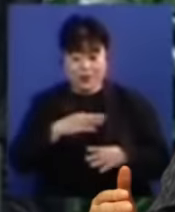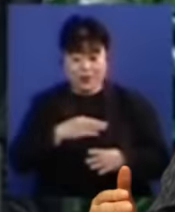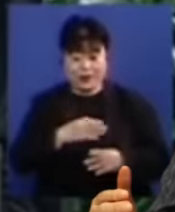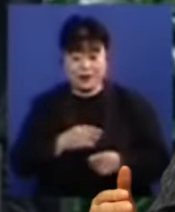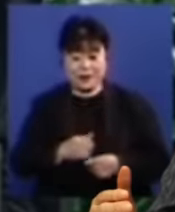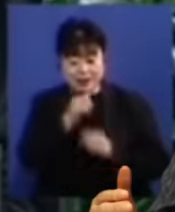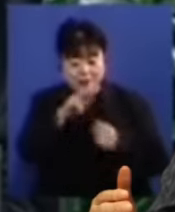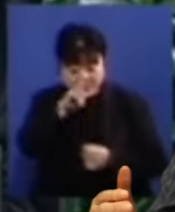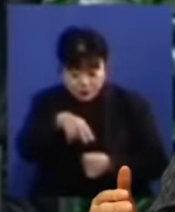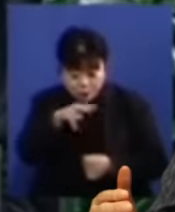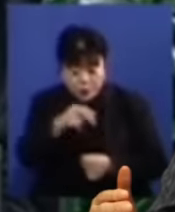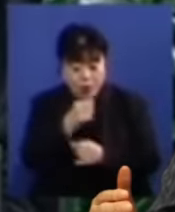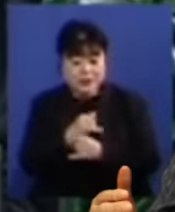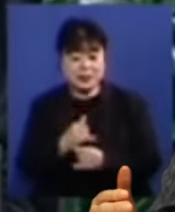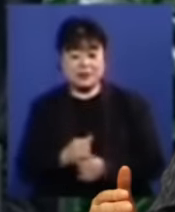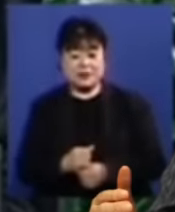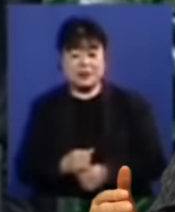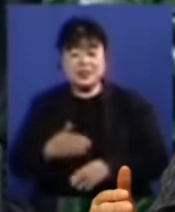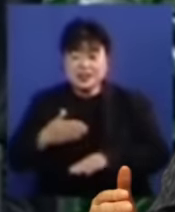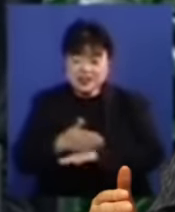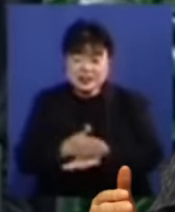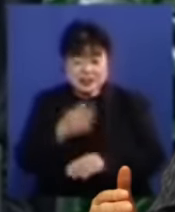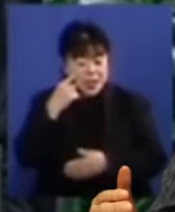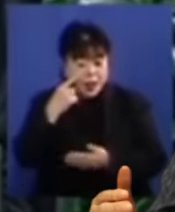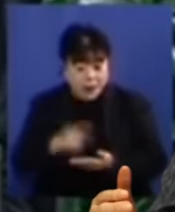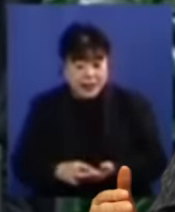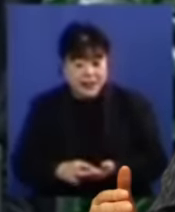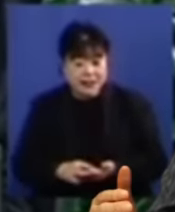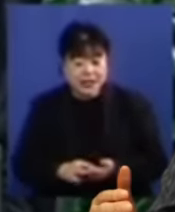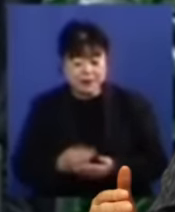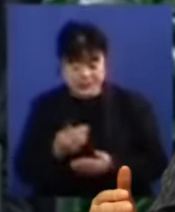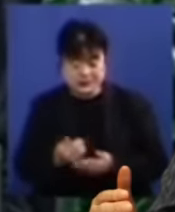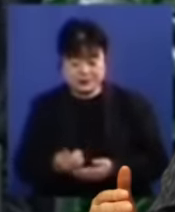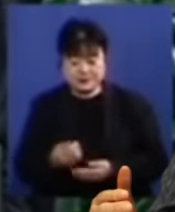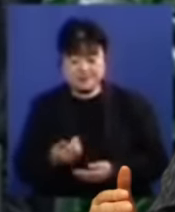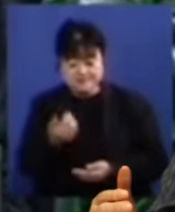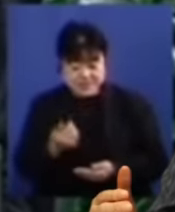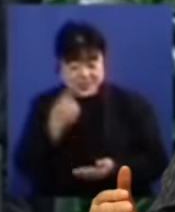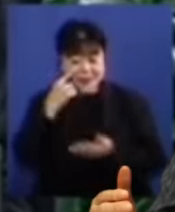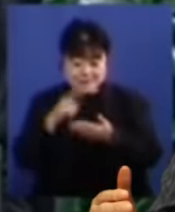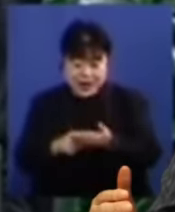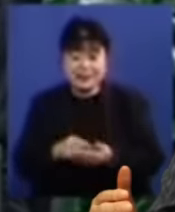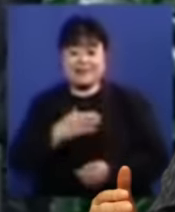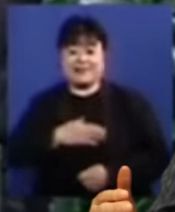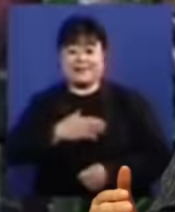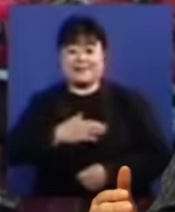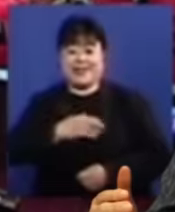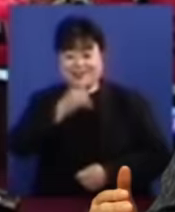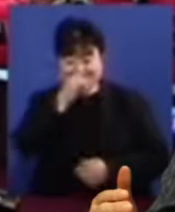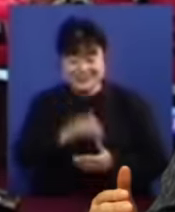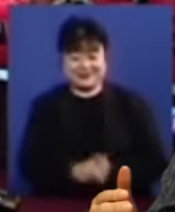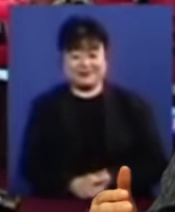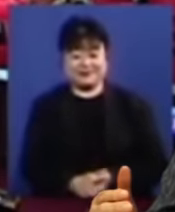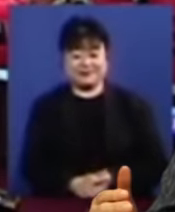성경은 과학자들이 이제 발견하는 것을 수천 년 전에 이미 다 말씀하고 있는